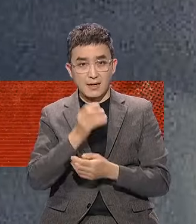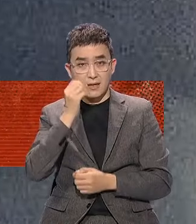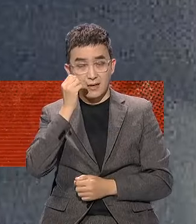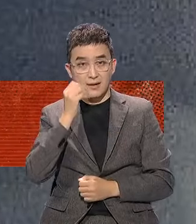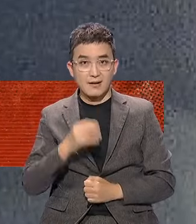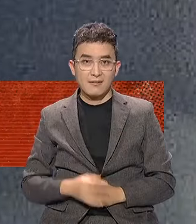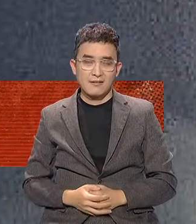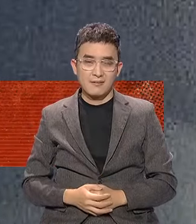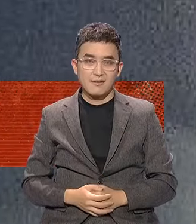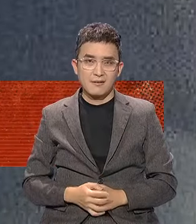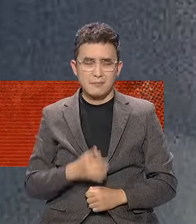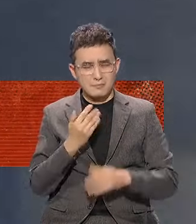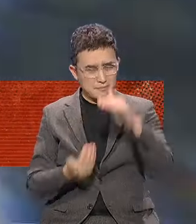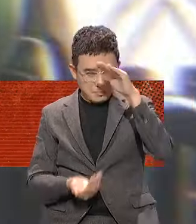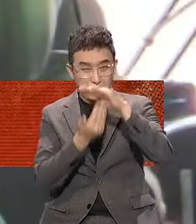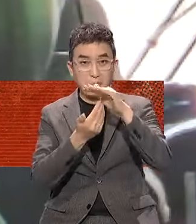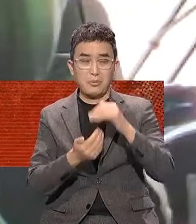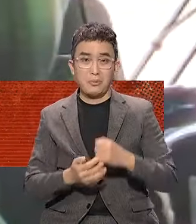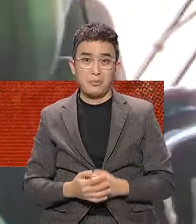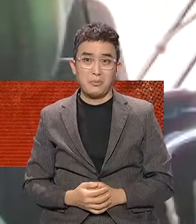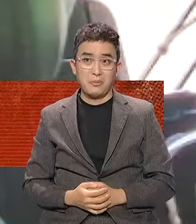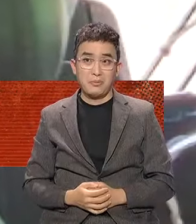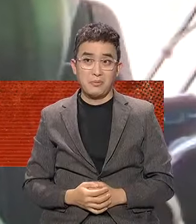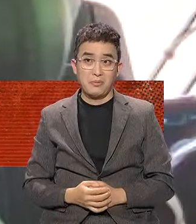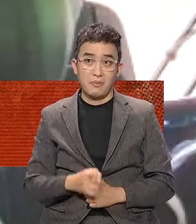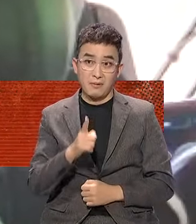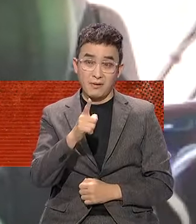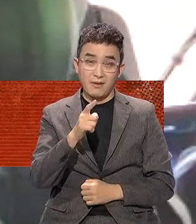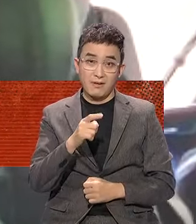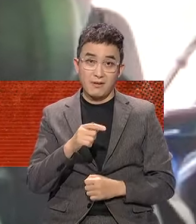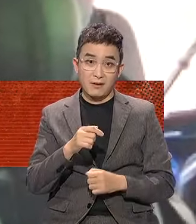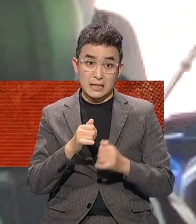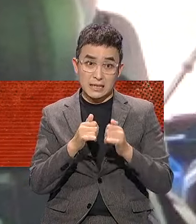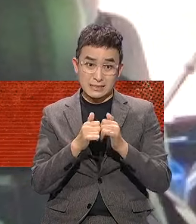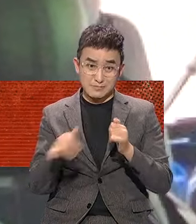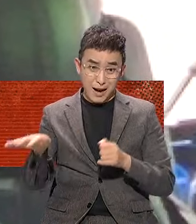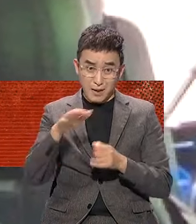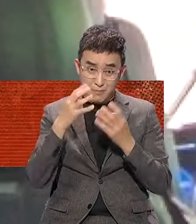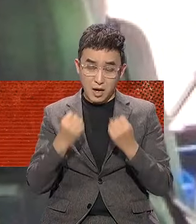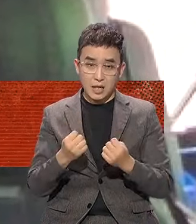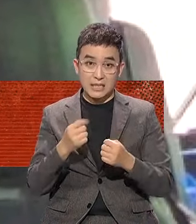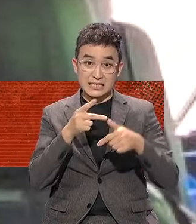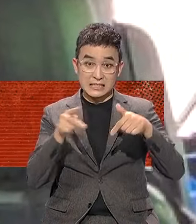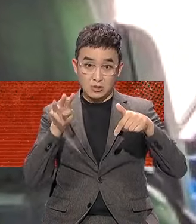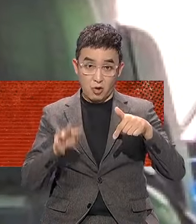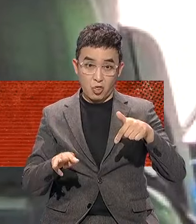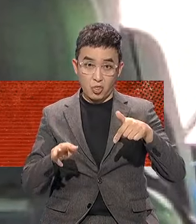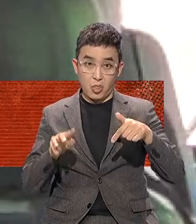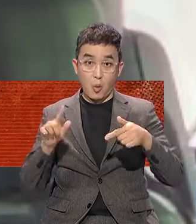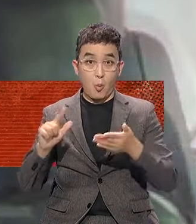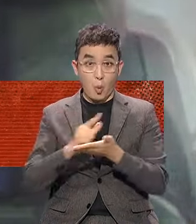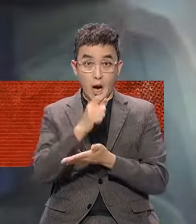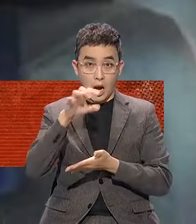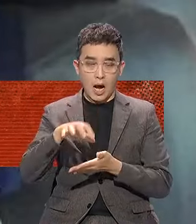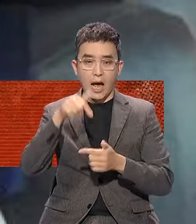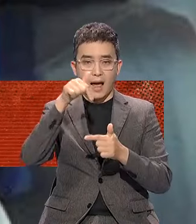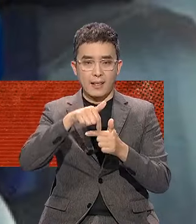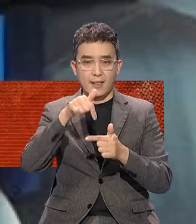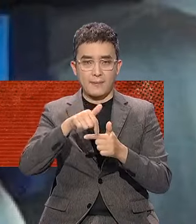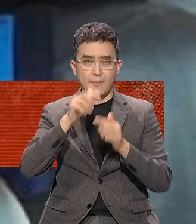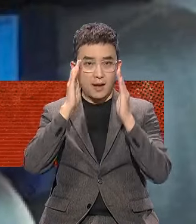역대급으로 보입니다 어떻게 저기서 저럴 수 있을까요 저기는 인정 북제 공항에서 강남 쪽으로 가는 리무진 버스